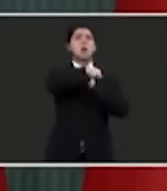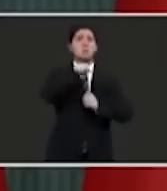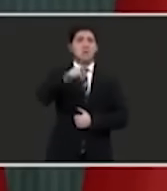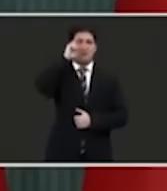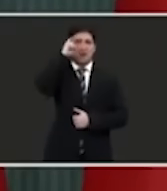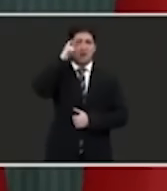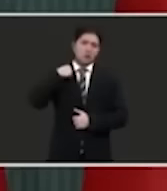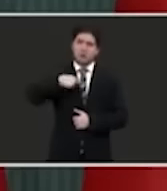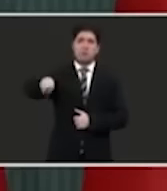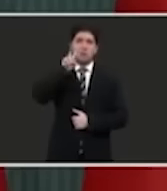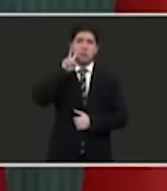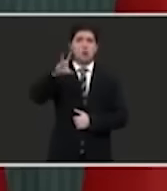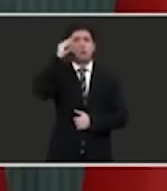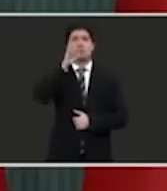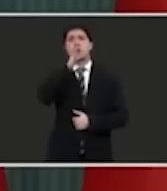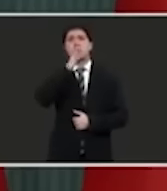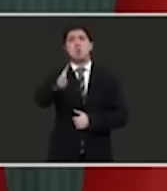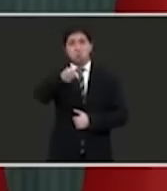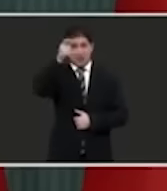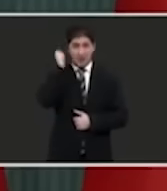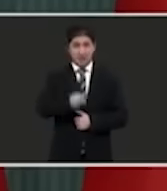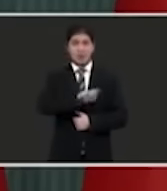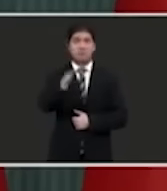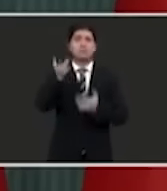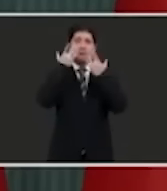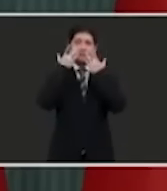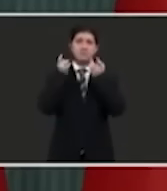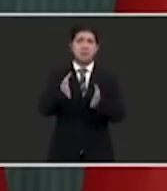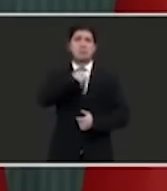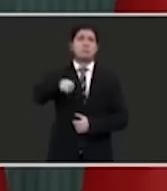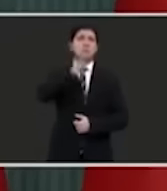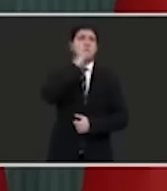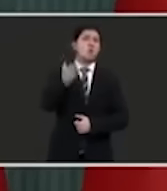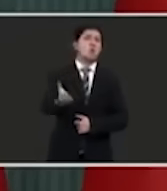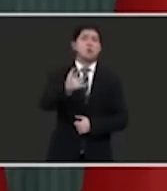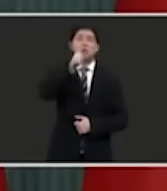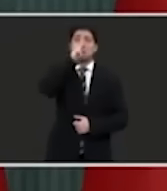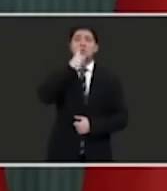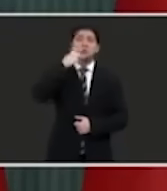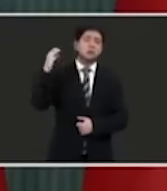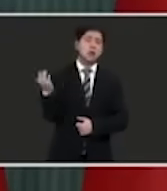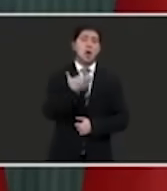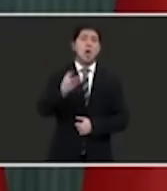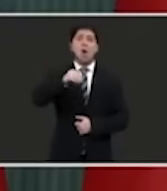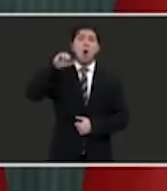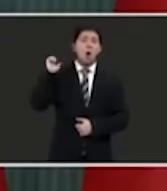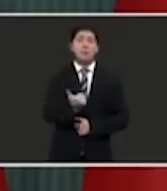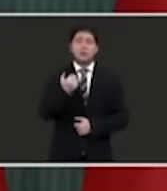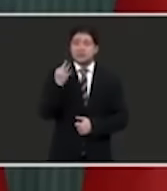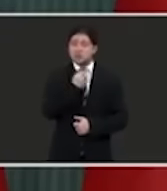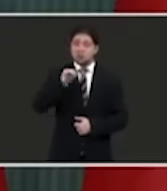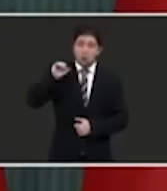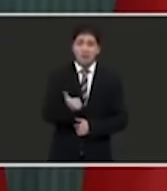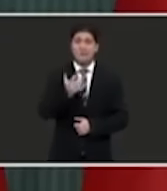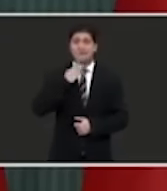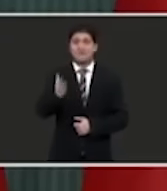sahiptir. Bu hakikatlerin farkındadır. Asırlardır her kritik vakitte olduğu gibi